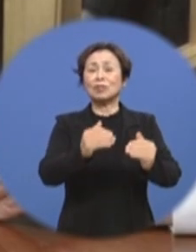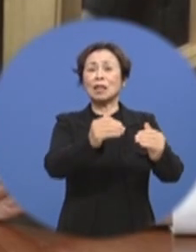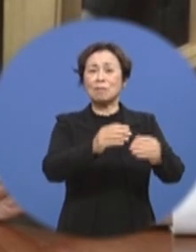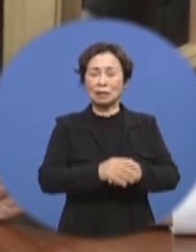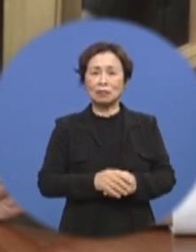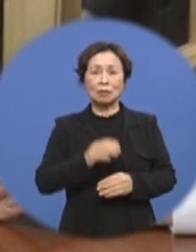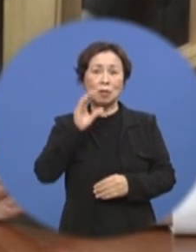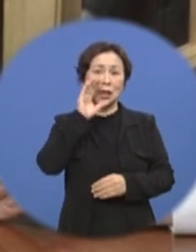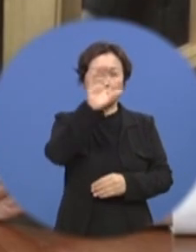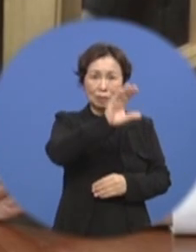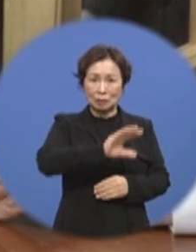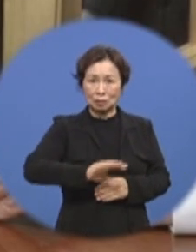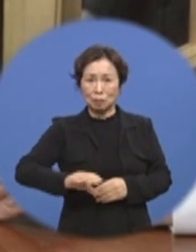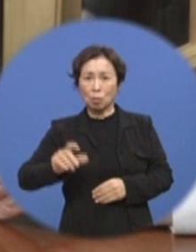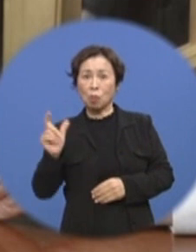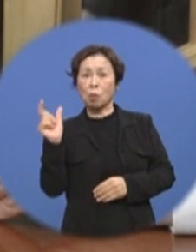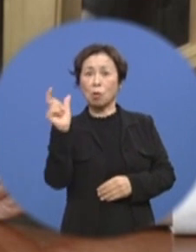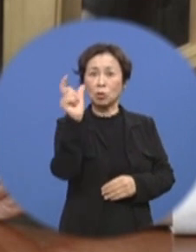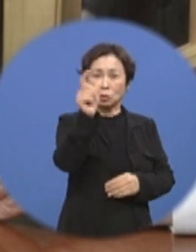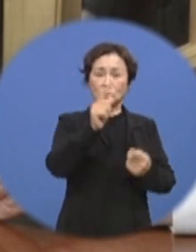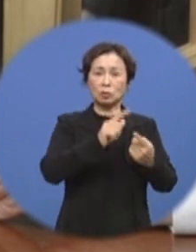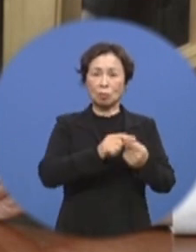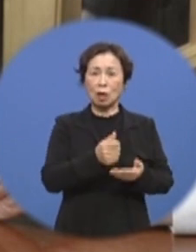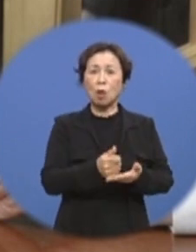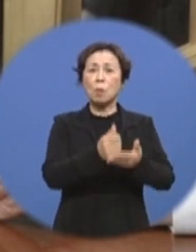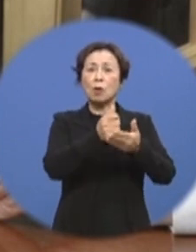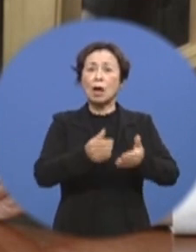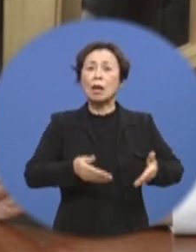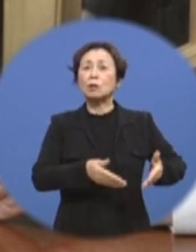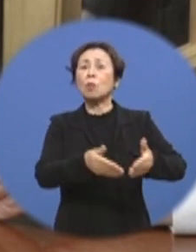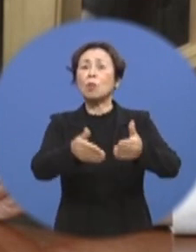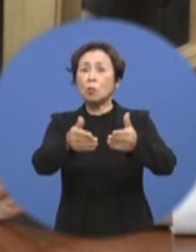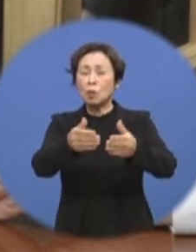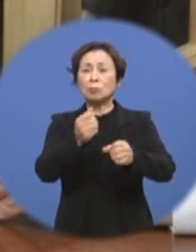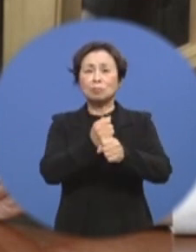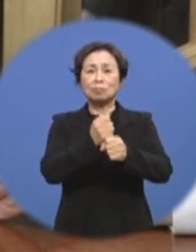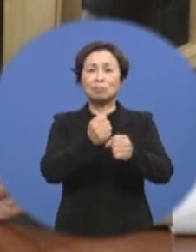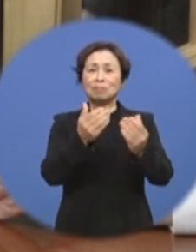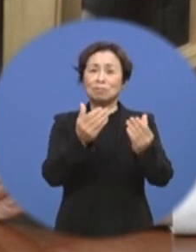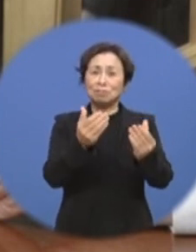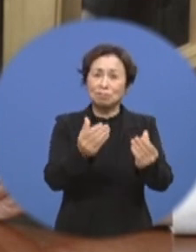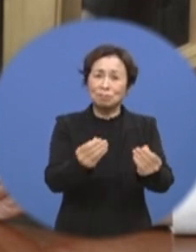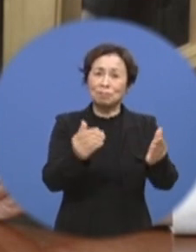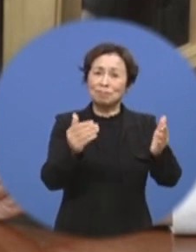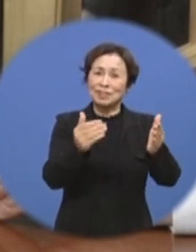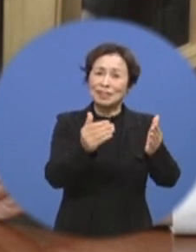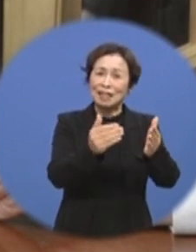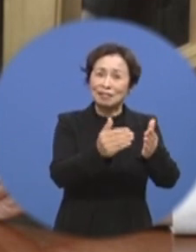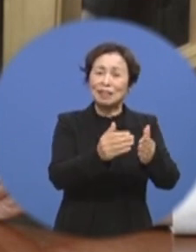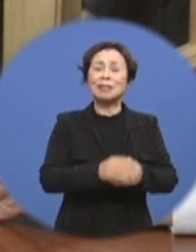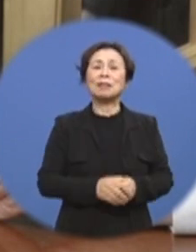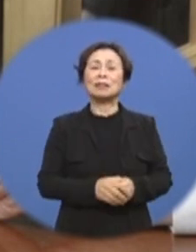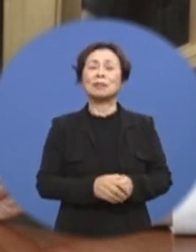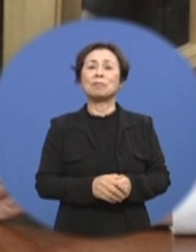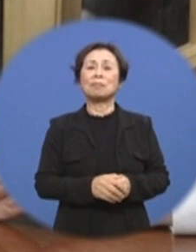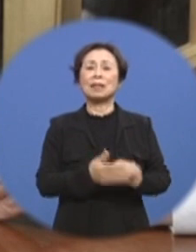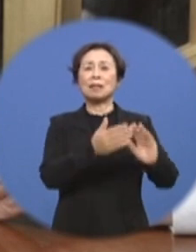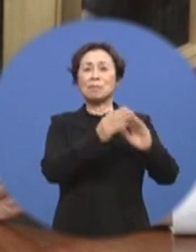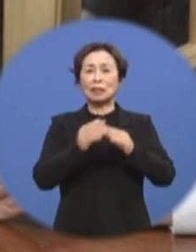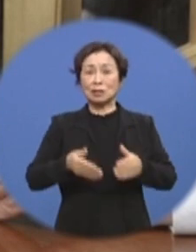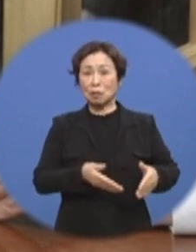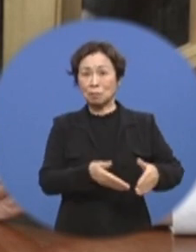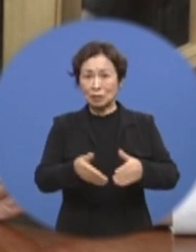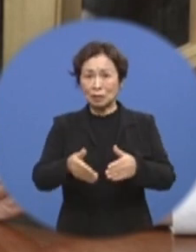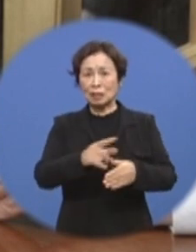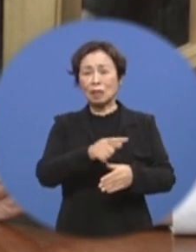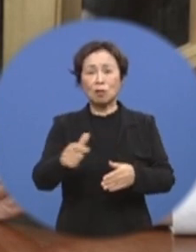だけじゃなくて幹線道路もだいぶ完成に近づいてますよねそれから都市の道路そういうところ